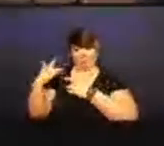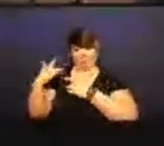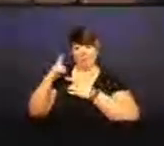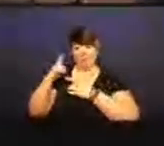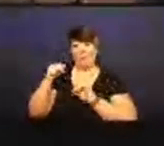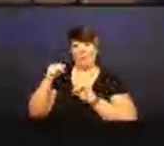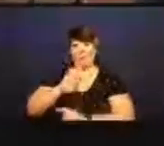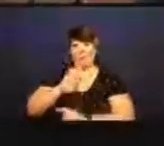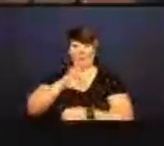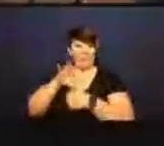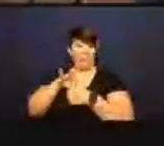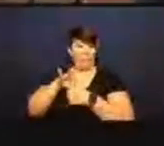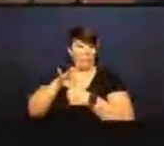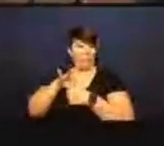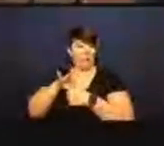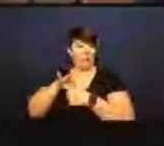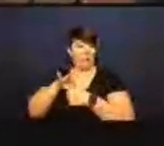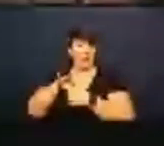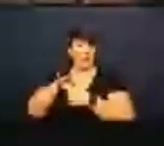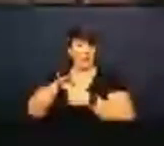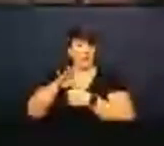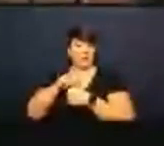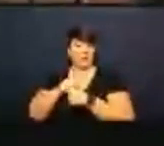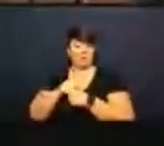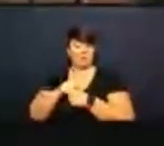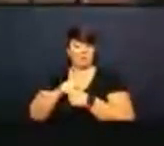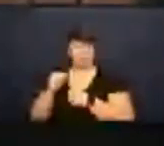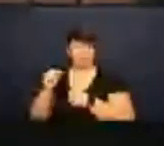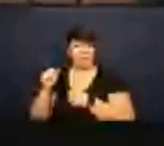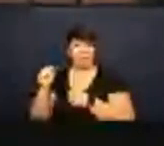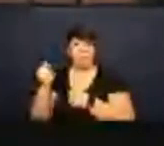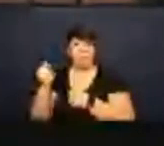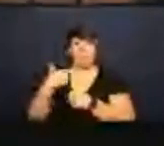haya yanafuatiliwa ipasavyo?